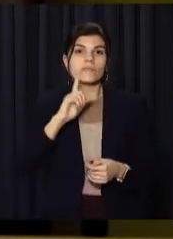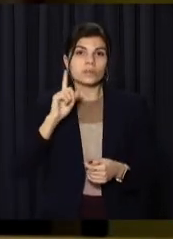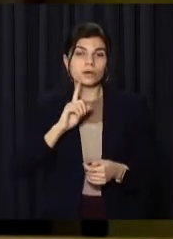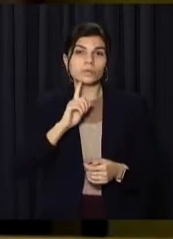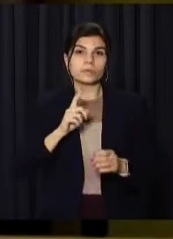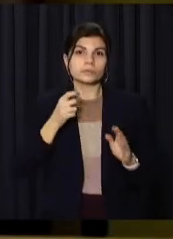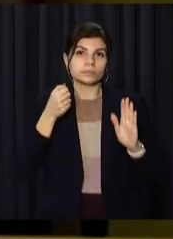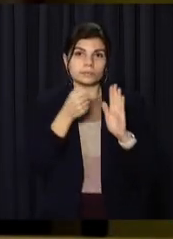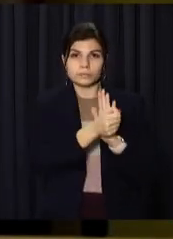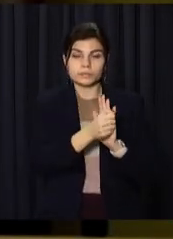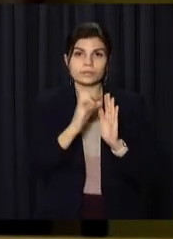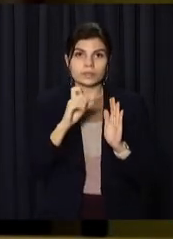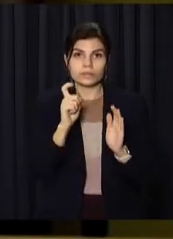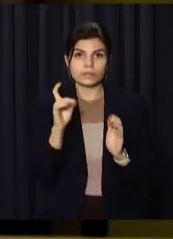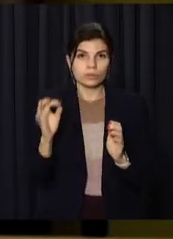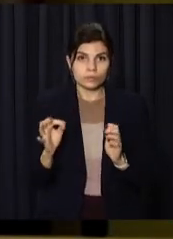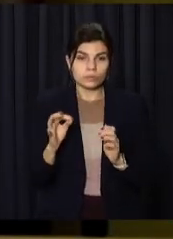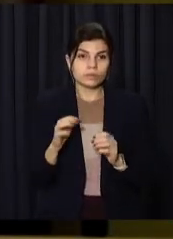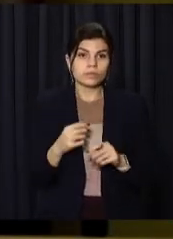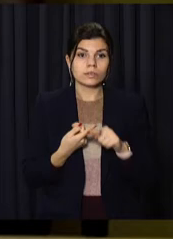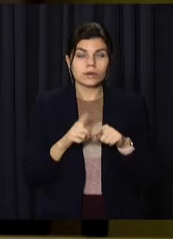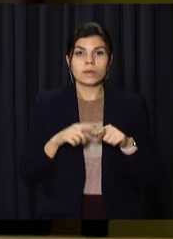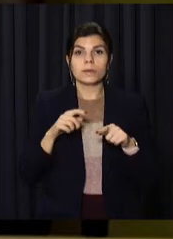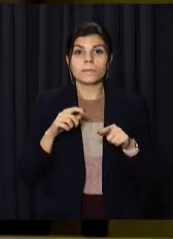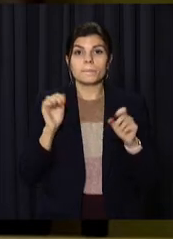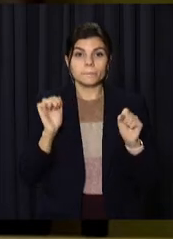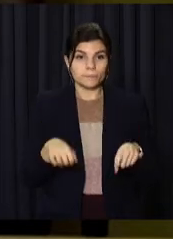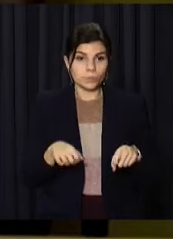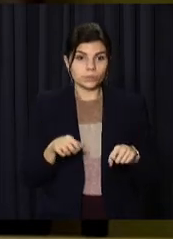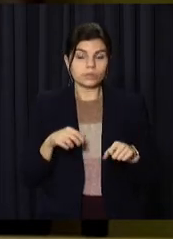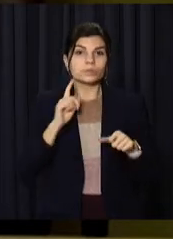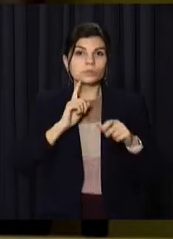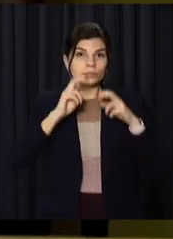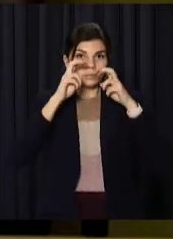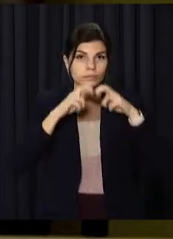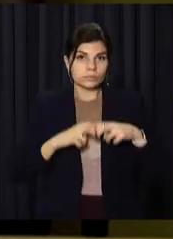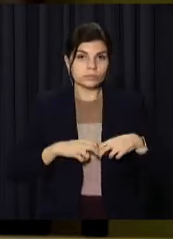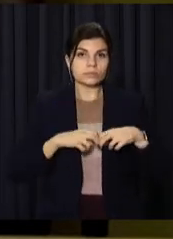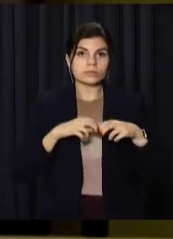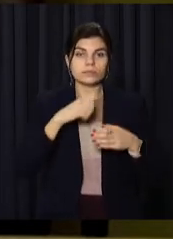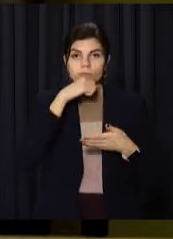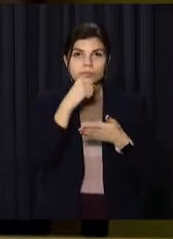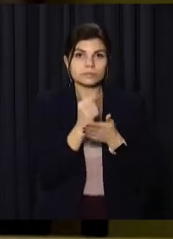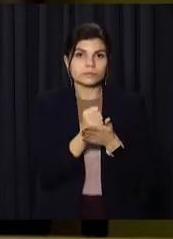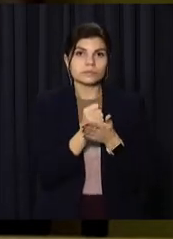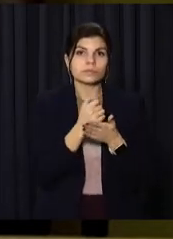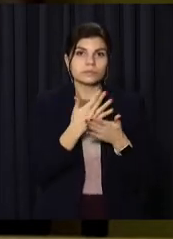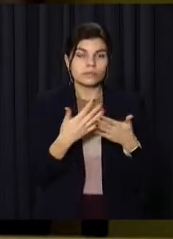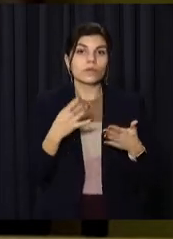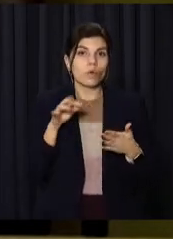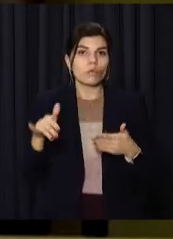військовослужби правопорядку Збройних сил України, оскільки це може перешкодити проведенню досудового розслідування та докладному встановленню обставин кримінального